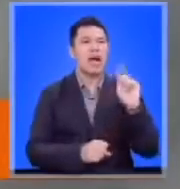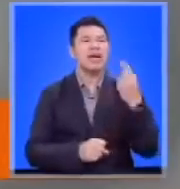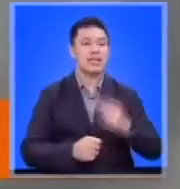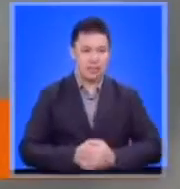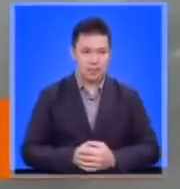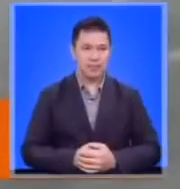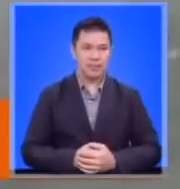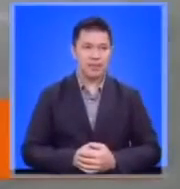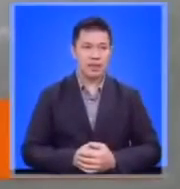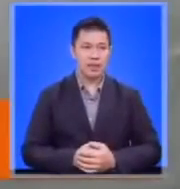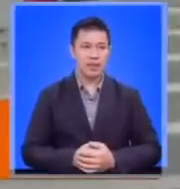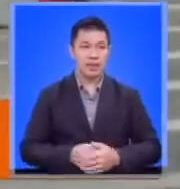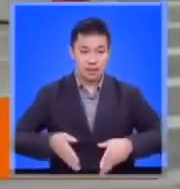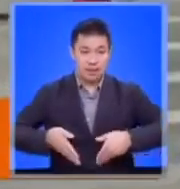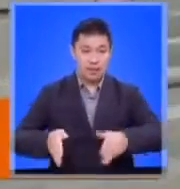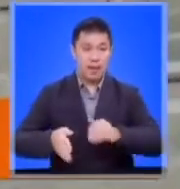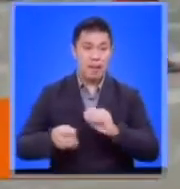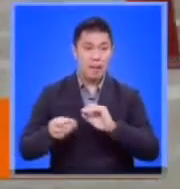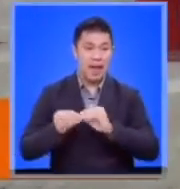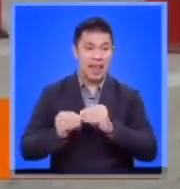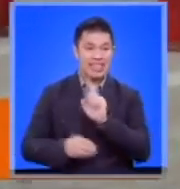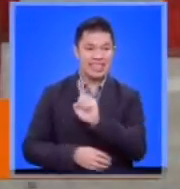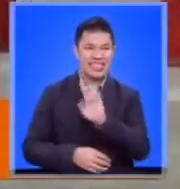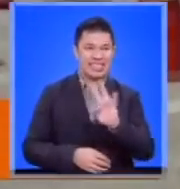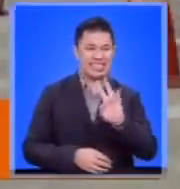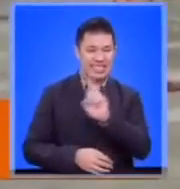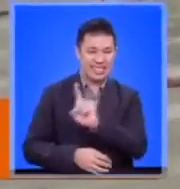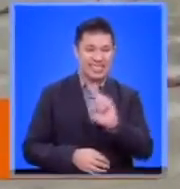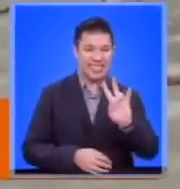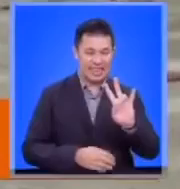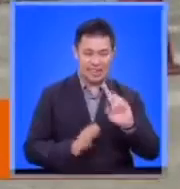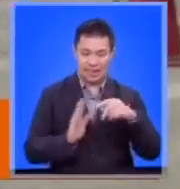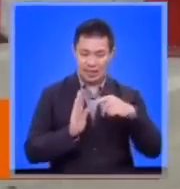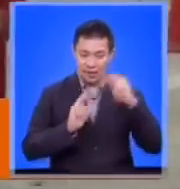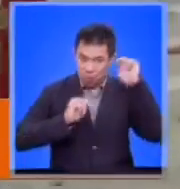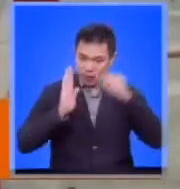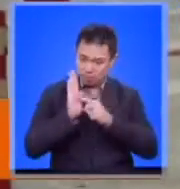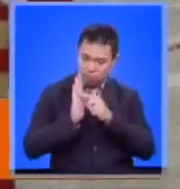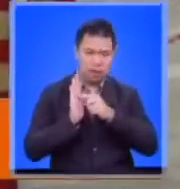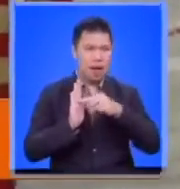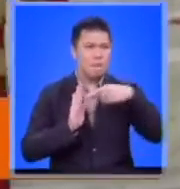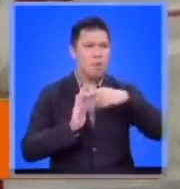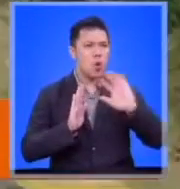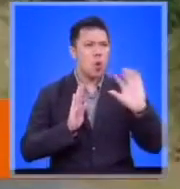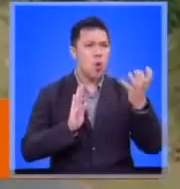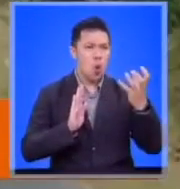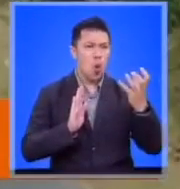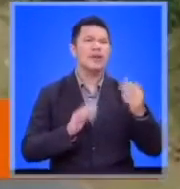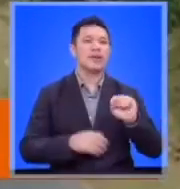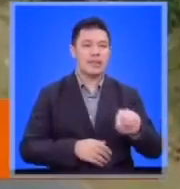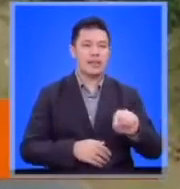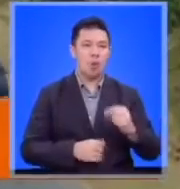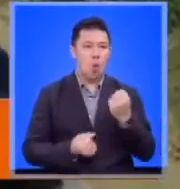เราจะกันทางหลวงหมายเลข 117นครสวรรค์พิษณุโลกช่วงแยกเข้าสู่ทางเลี่ยงเมืองในมารรถ